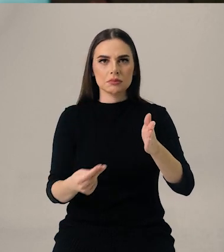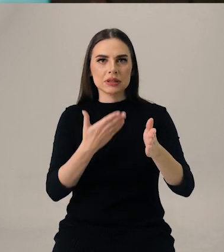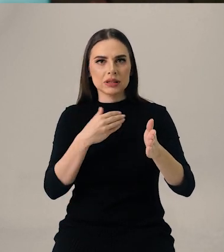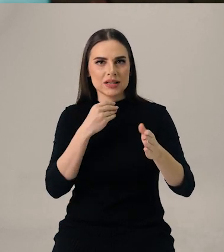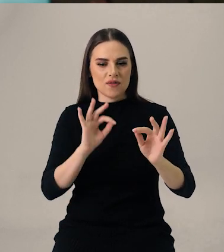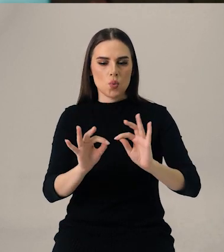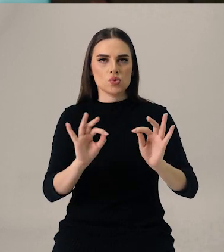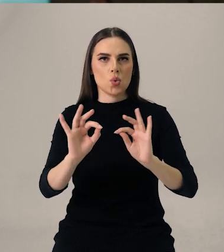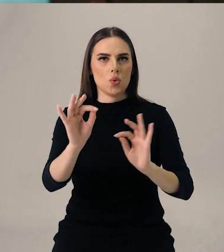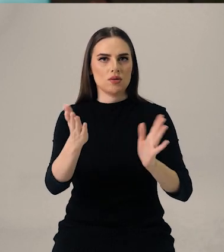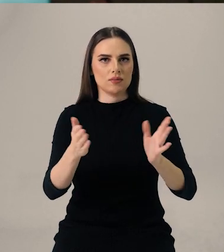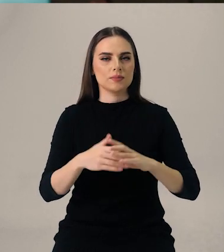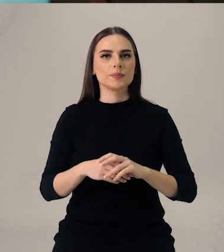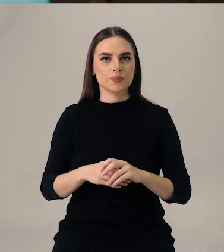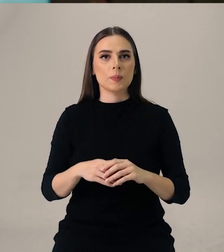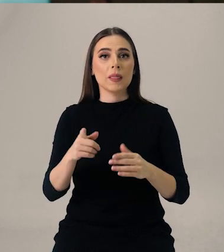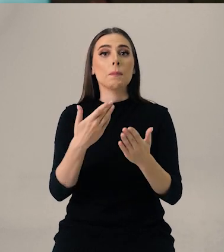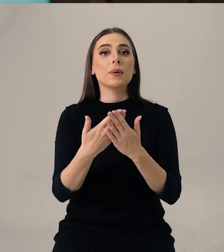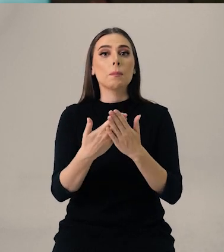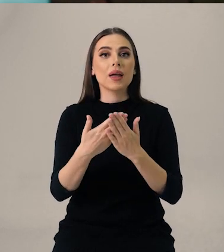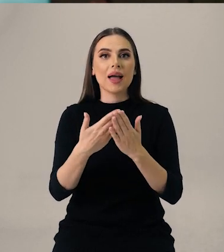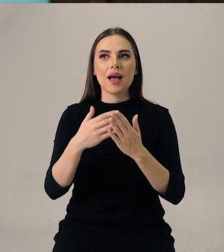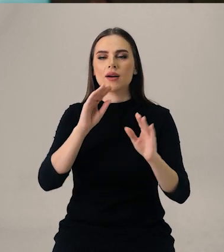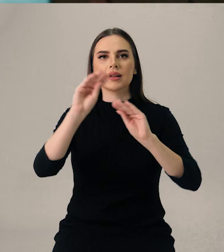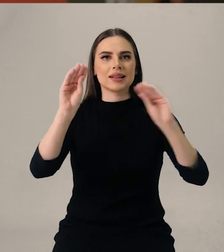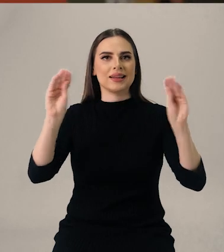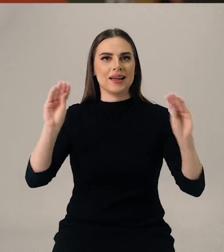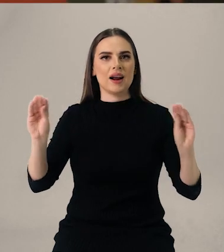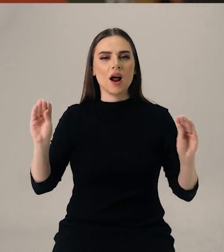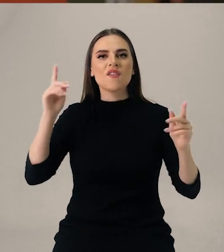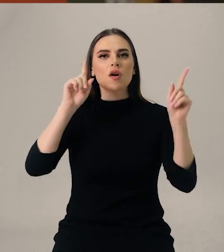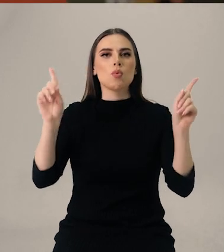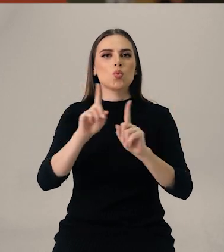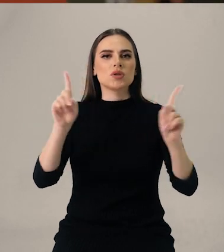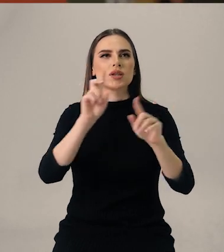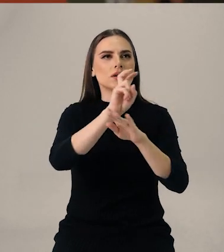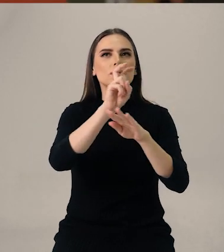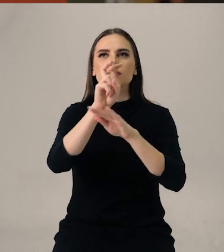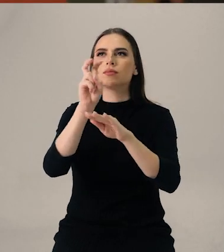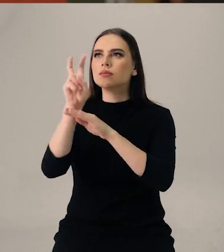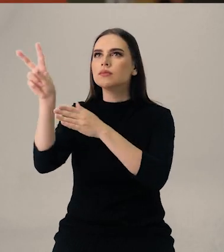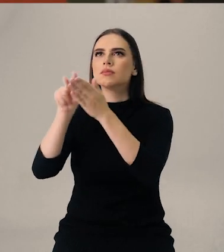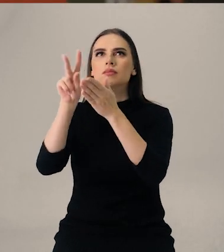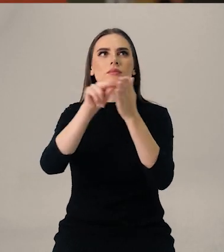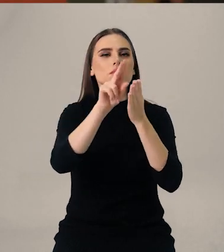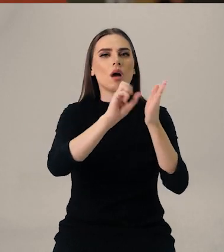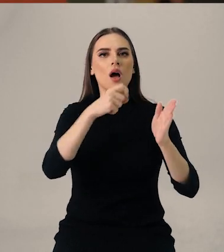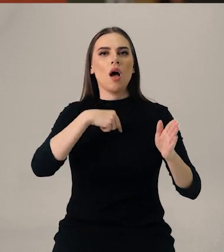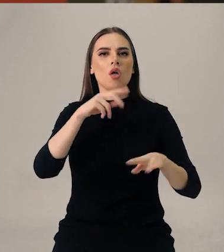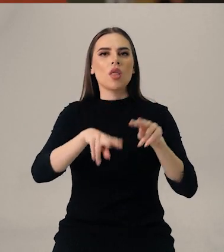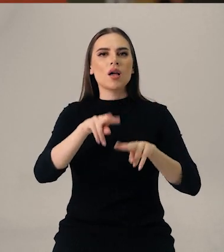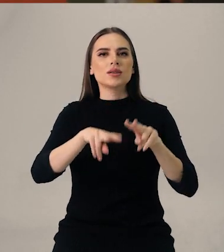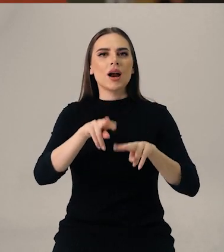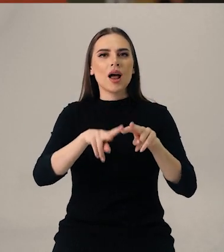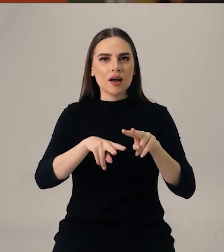узорами. Примеры интерьеров царских палат художник искал в музеях, а чтобы поймать правильное настроение, отвел под